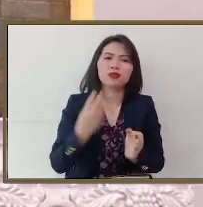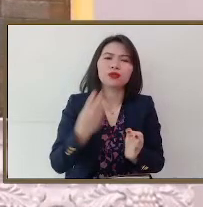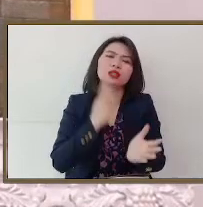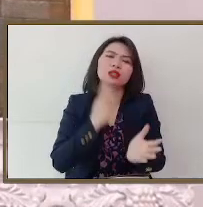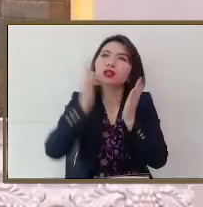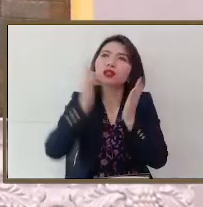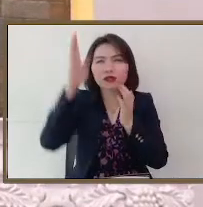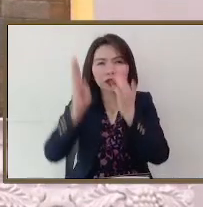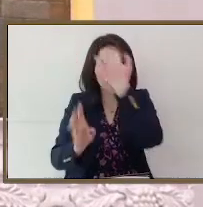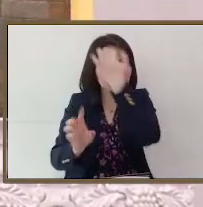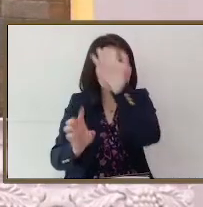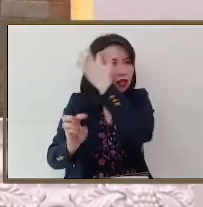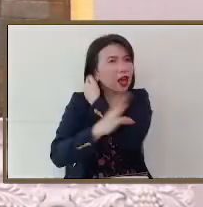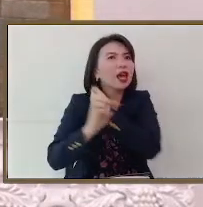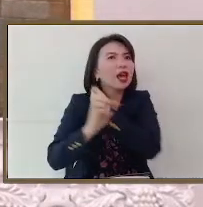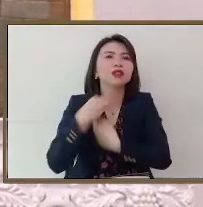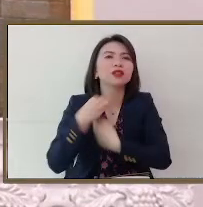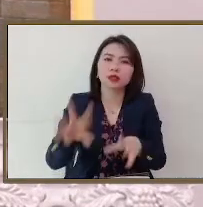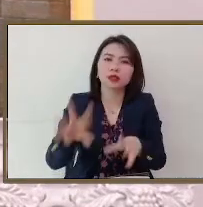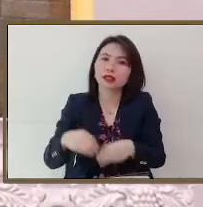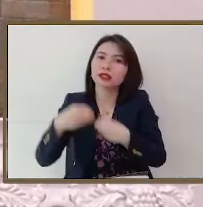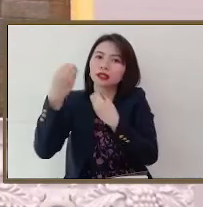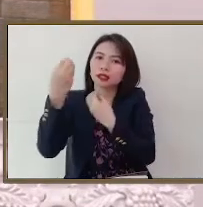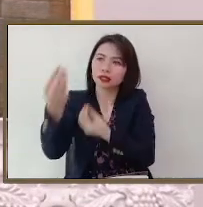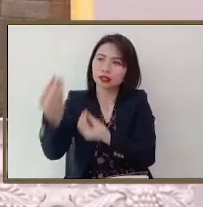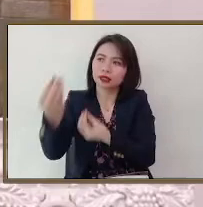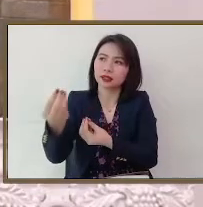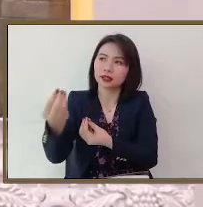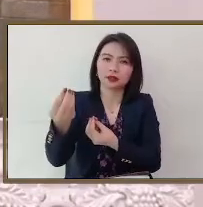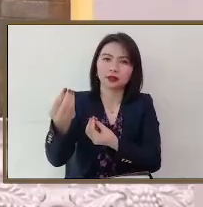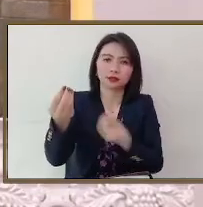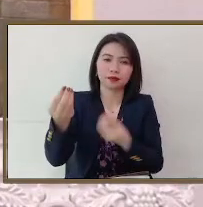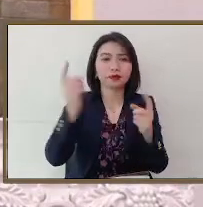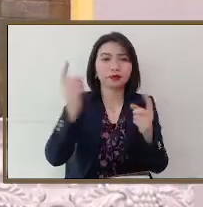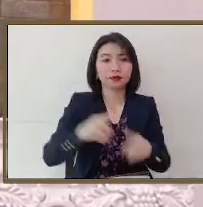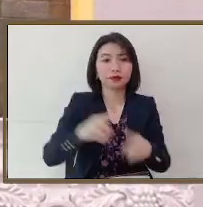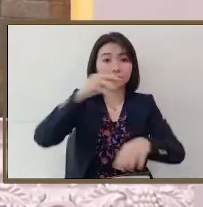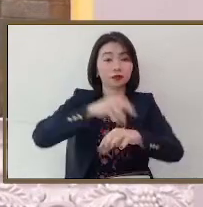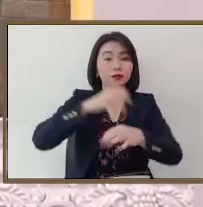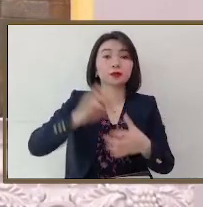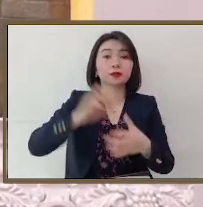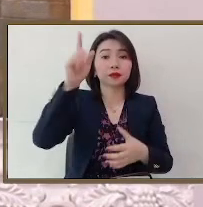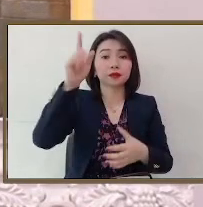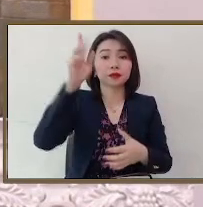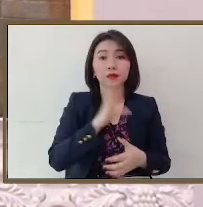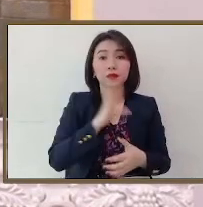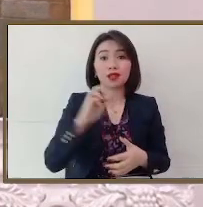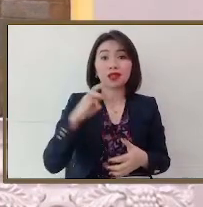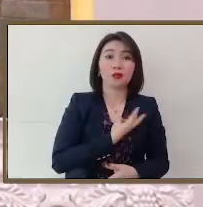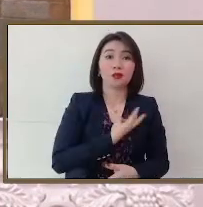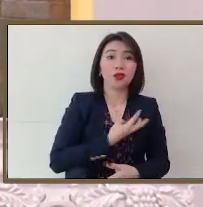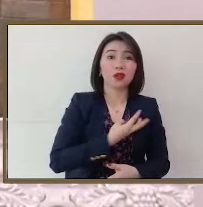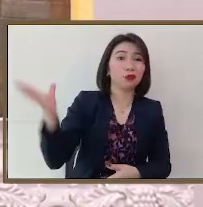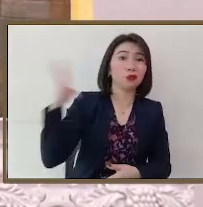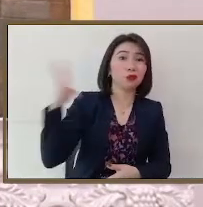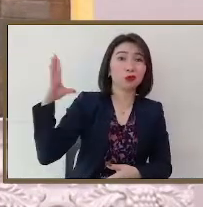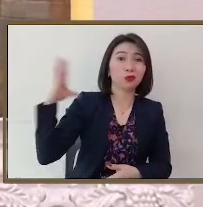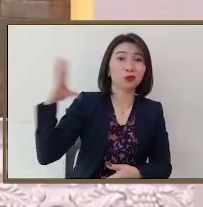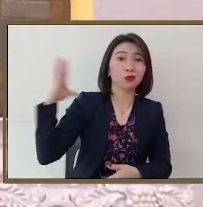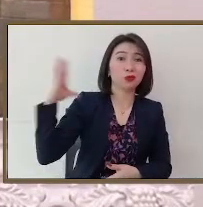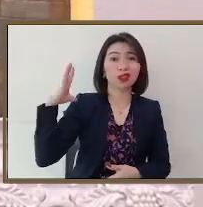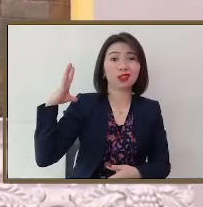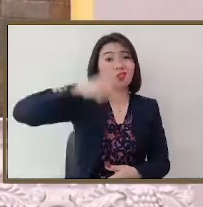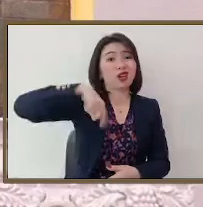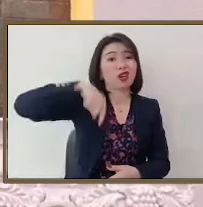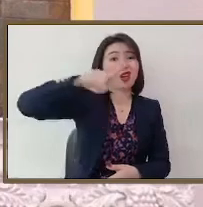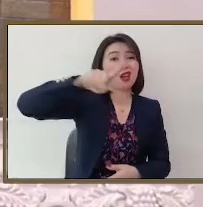po'y nagbibigay, listen to me now, pagka tayo nagbibigay sa gawain ng Panginoon at naghihintay tayo ng recognition, somebody is